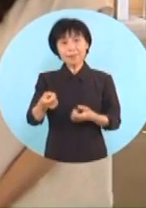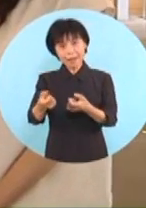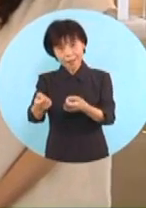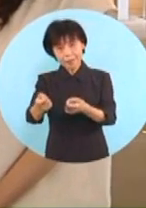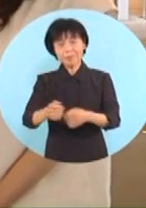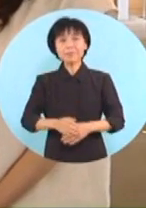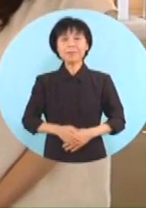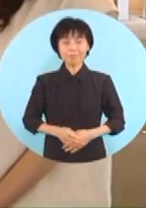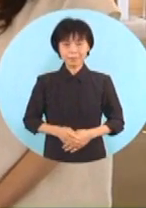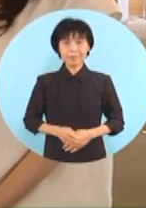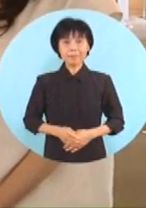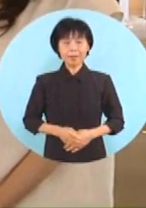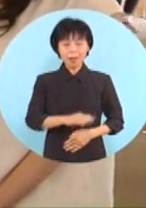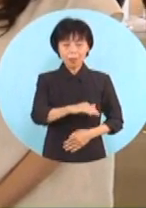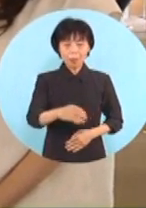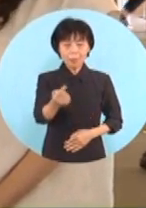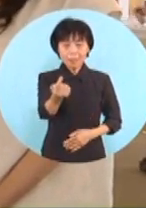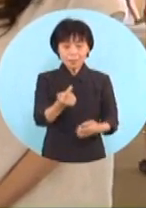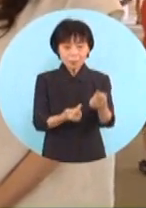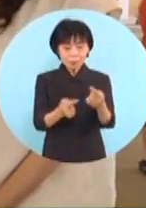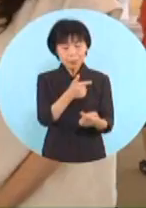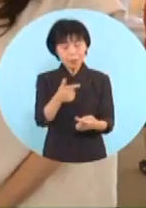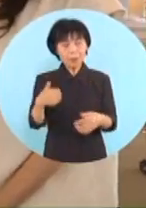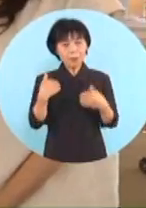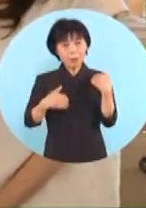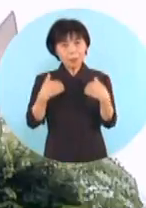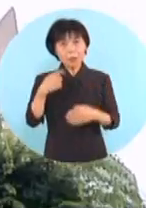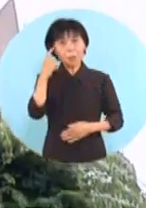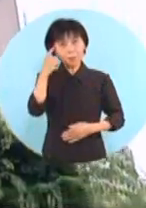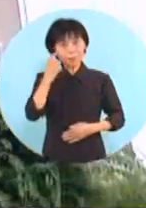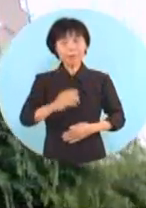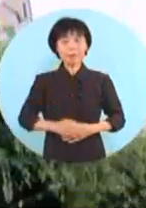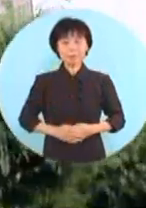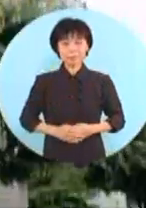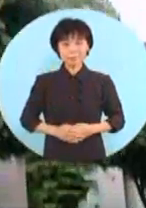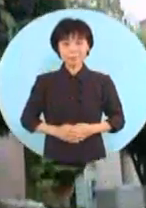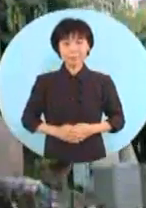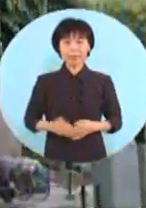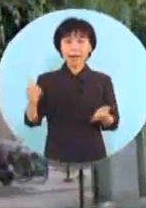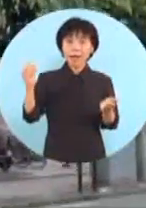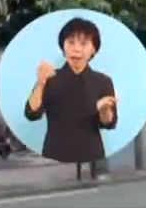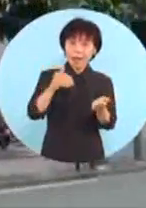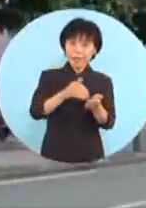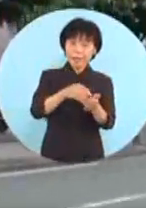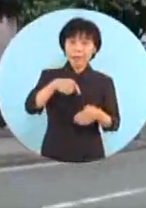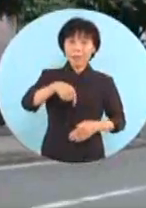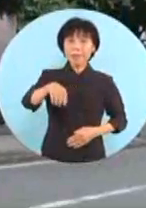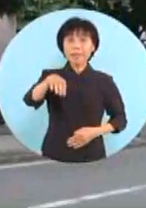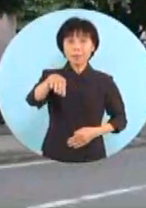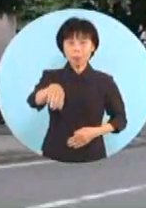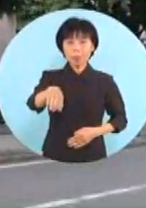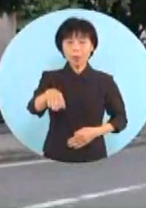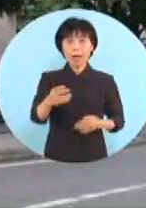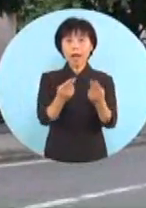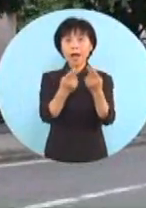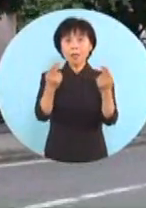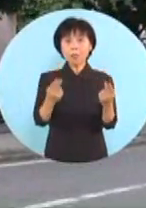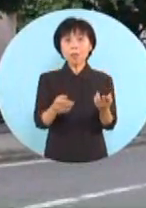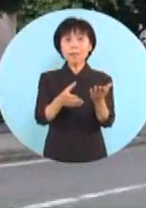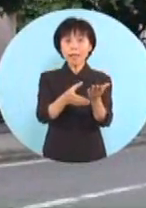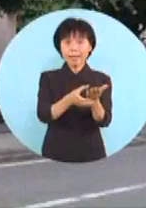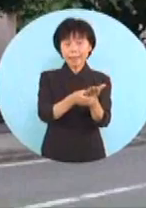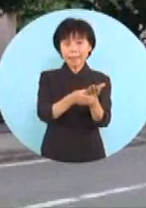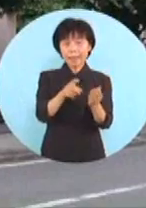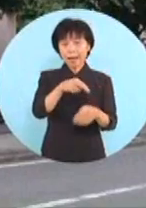はい、お子様たちね、とっても喜んでくれると思いますよ。 最後にやってきたのは常盤台駅から徒